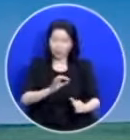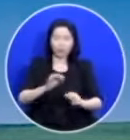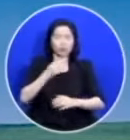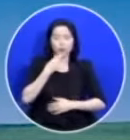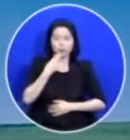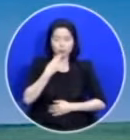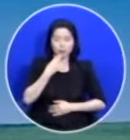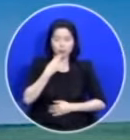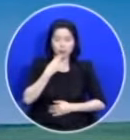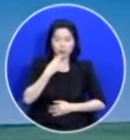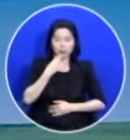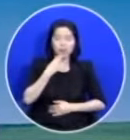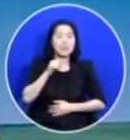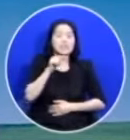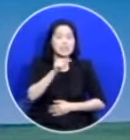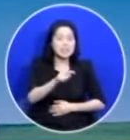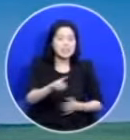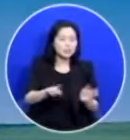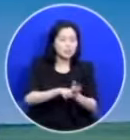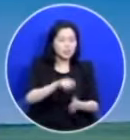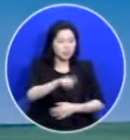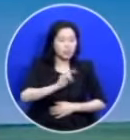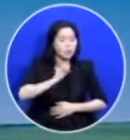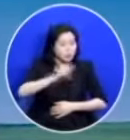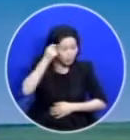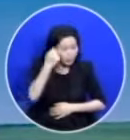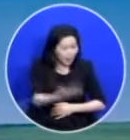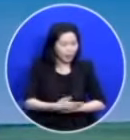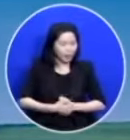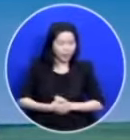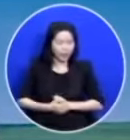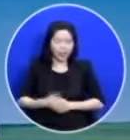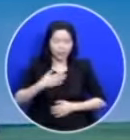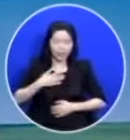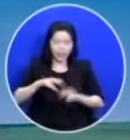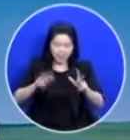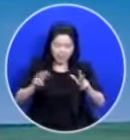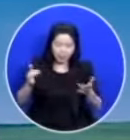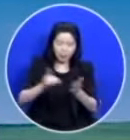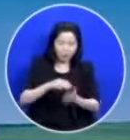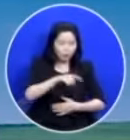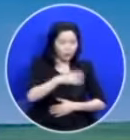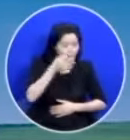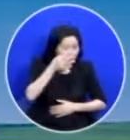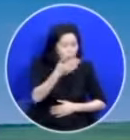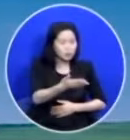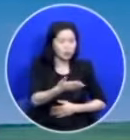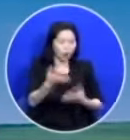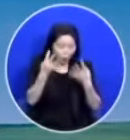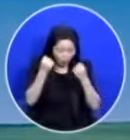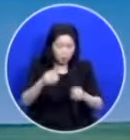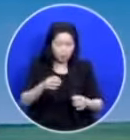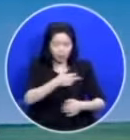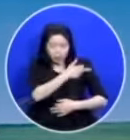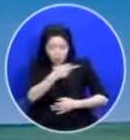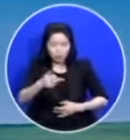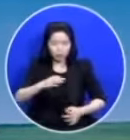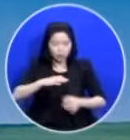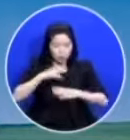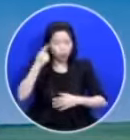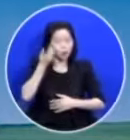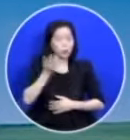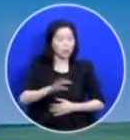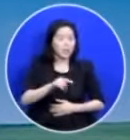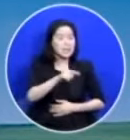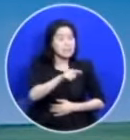않았어요 내 믿음이 그것밖에 안 되냐 내가 여태 너에게 보여준 것이 얼마나 크고 놀라운데